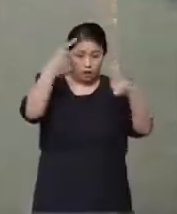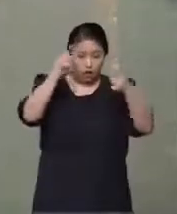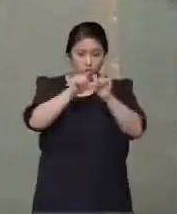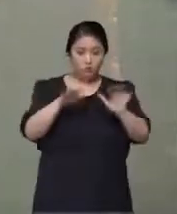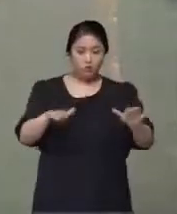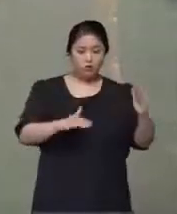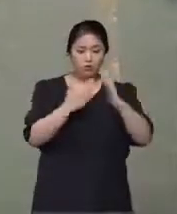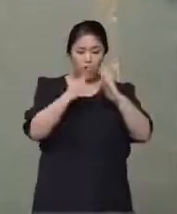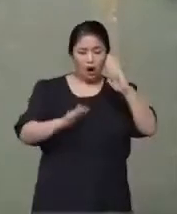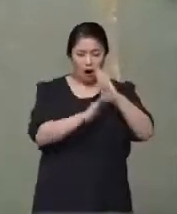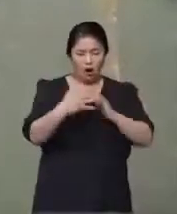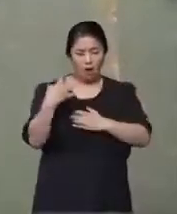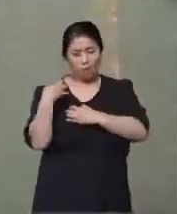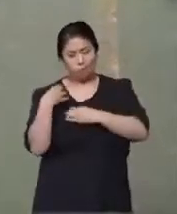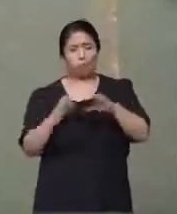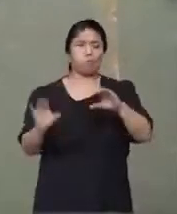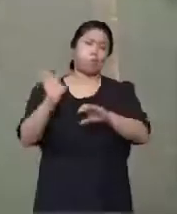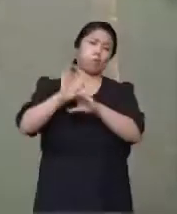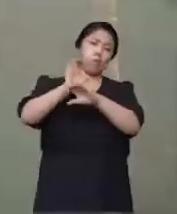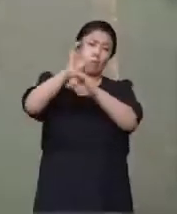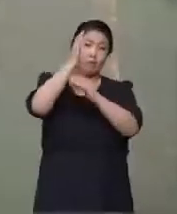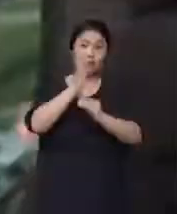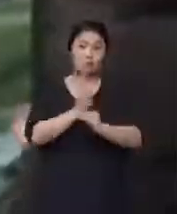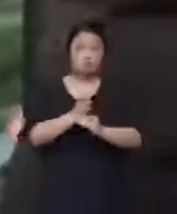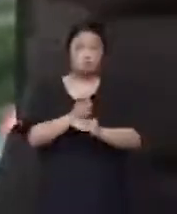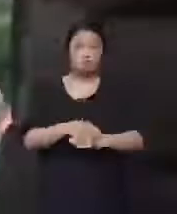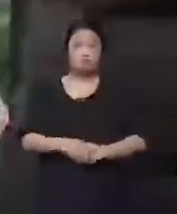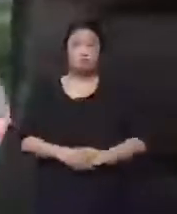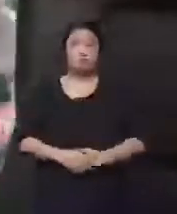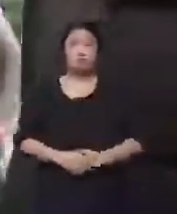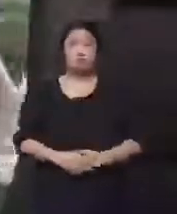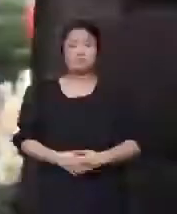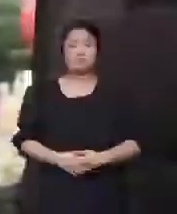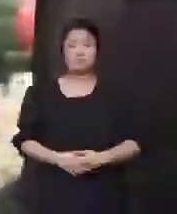들어서도 서민들의 가계 부담은 커져만 가고 있습니다. KBC 임소영입니다.